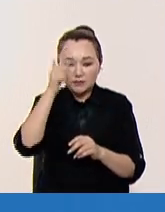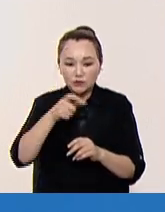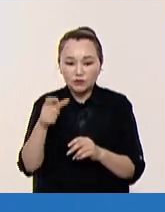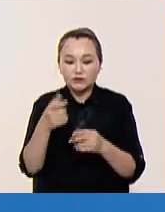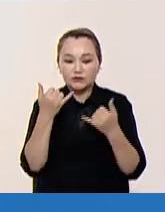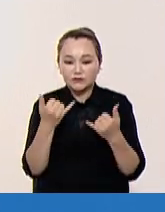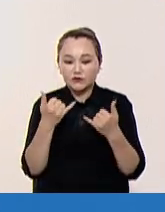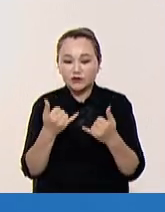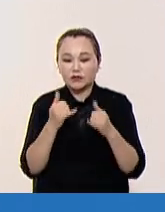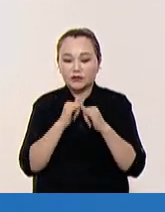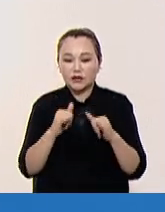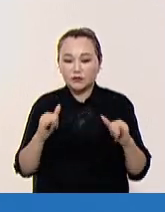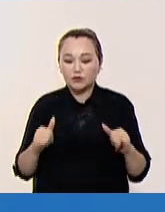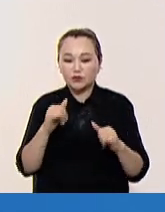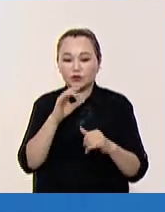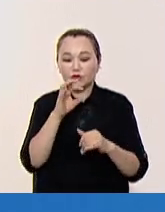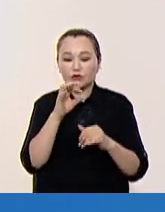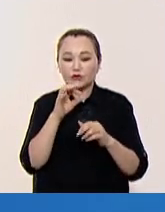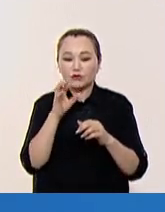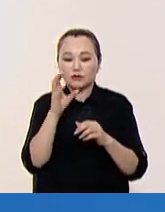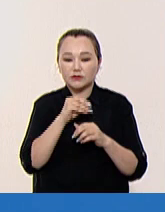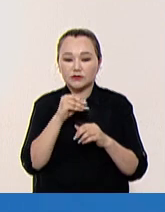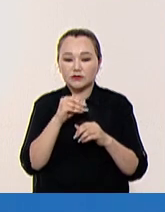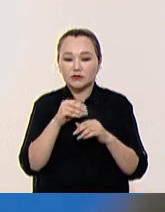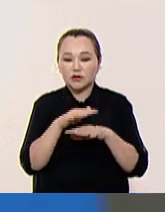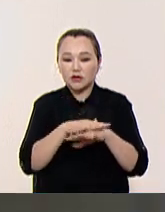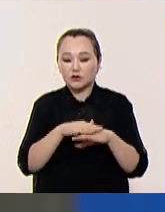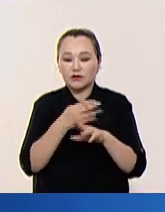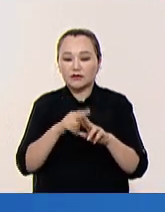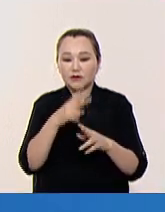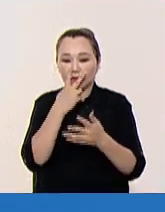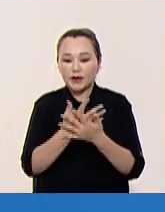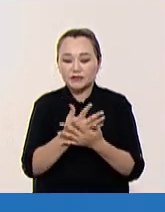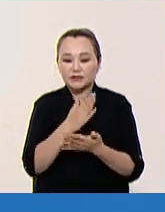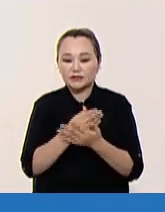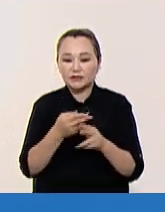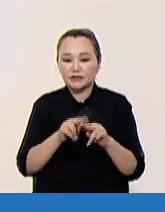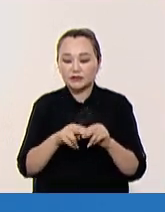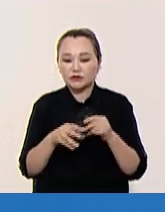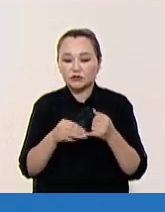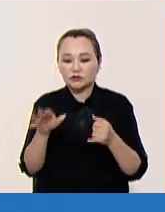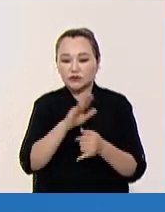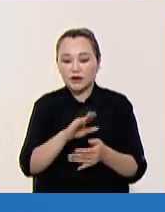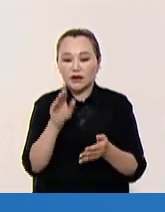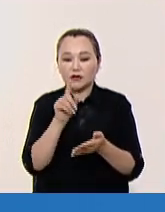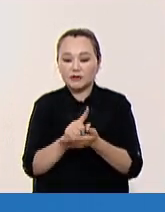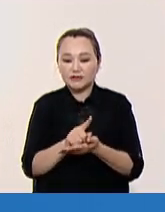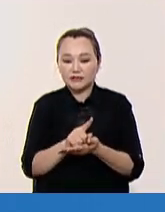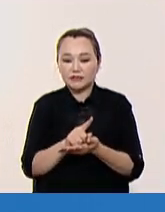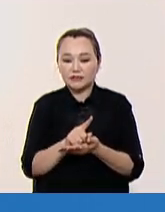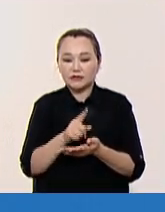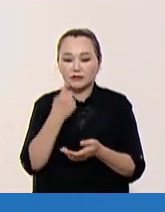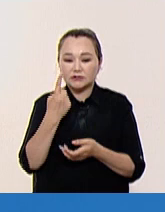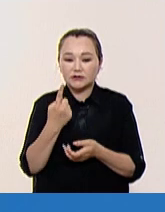қазіргі даму өрісі жаһанның осыны көрсетіп отыр. Сондықтан бұл төңіректе міндетті түрде